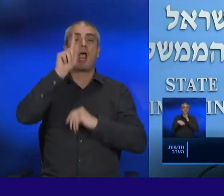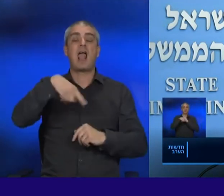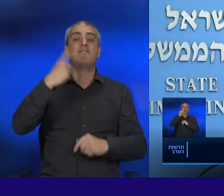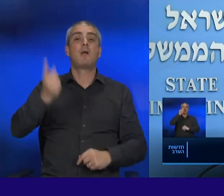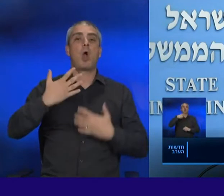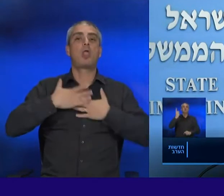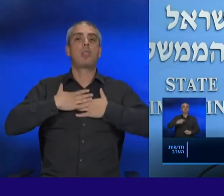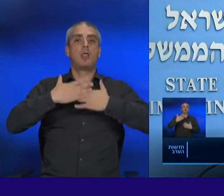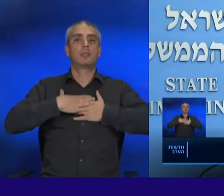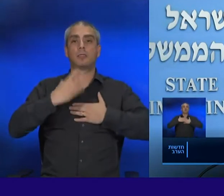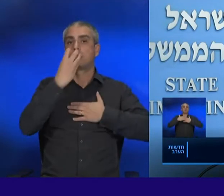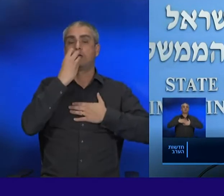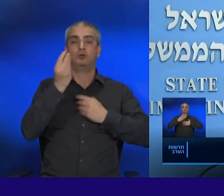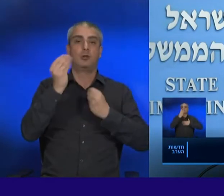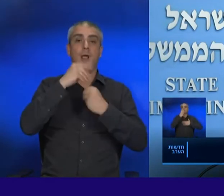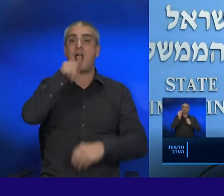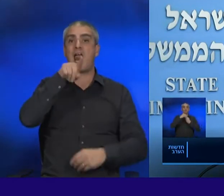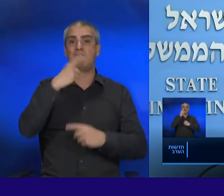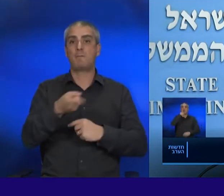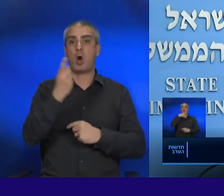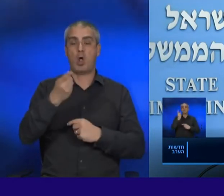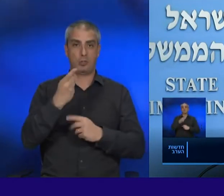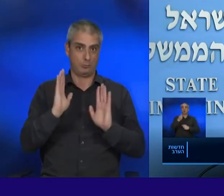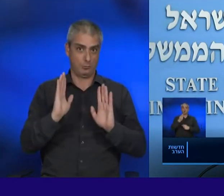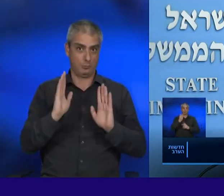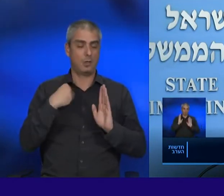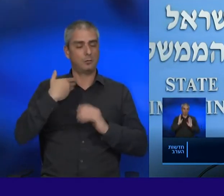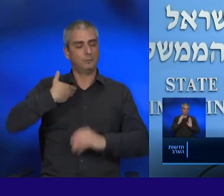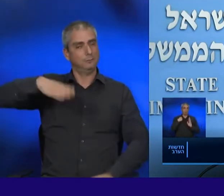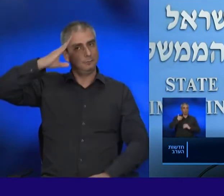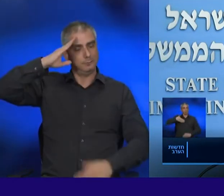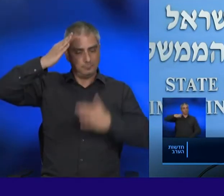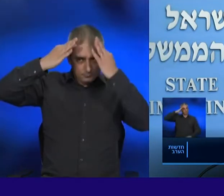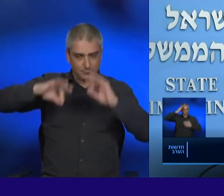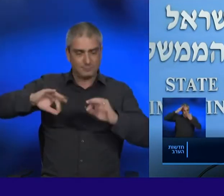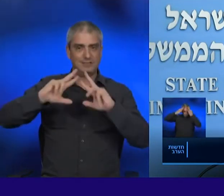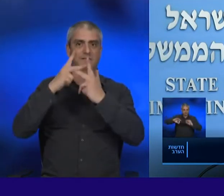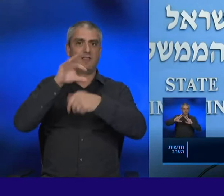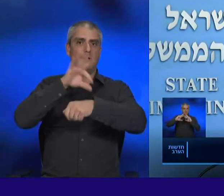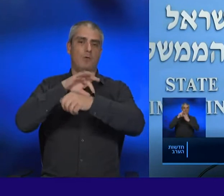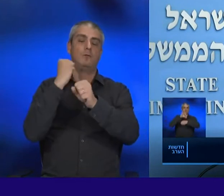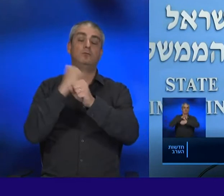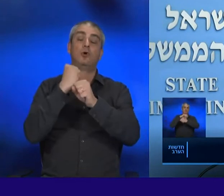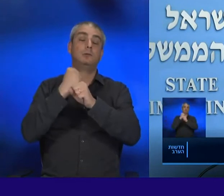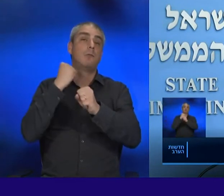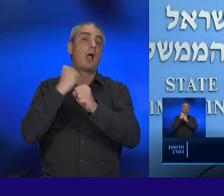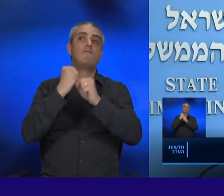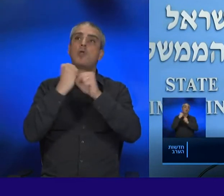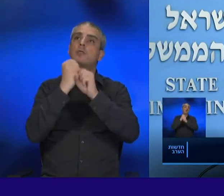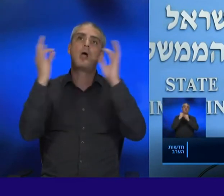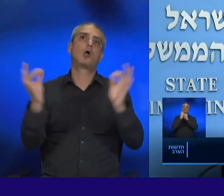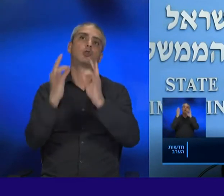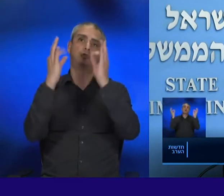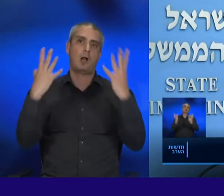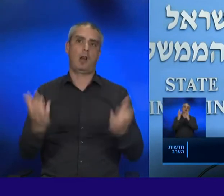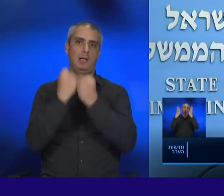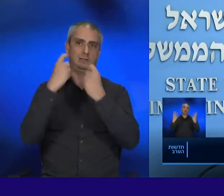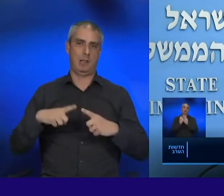הנשמה נוספות. אני חוזר ומצדיע לצוותים הרפואיים שעושים מלאכת קודש בהצלת חיים.